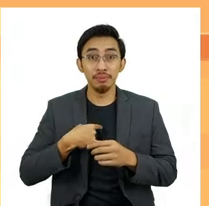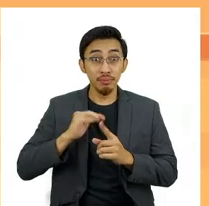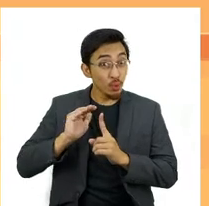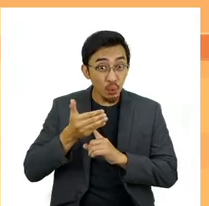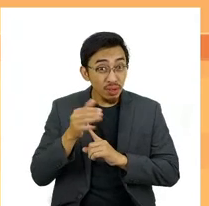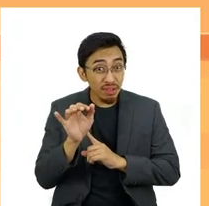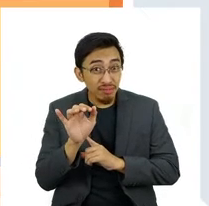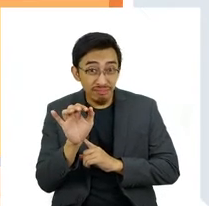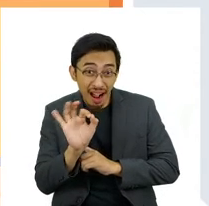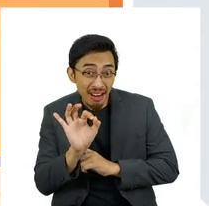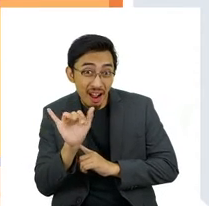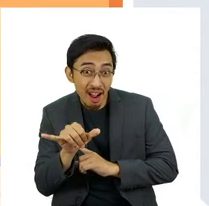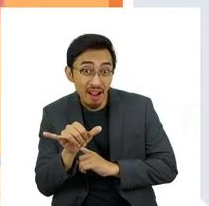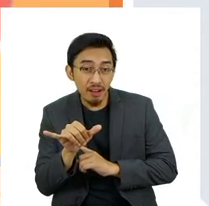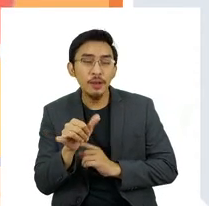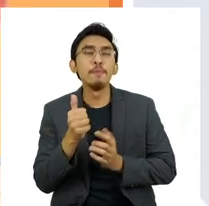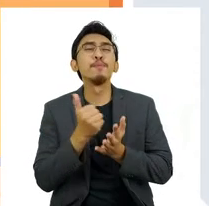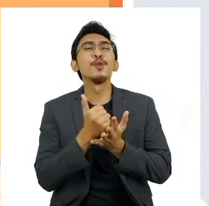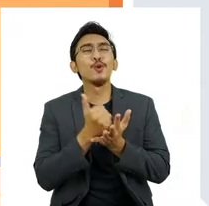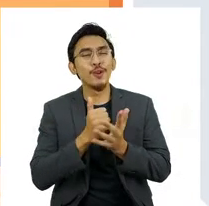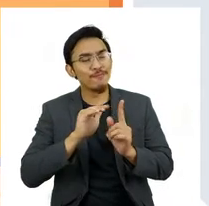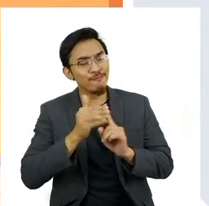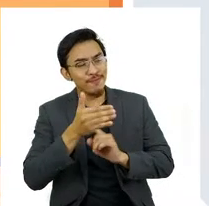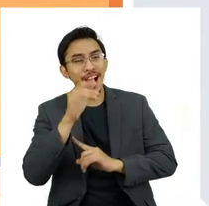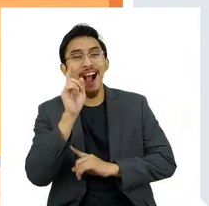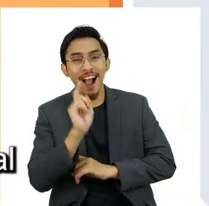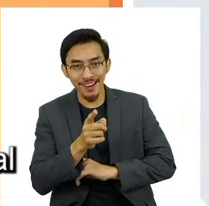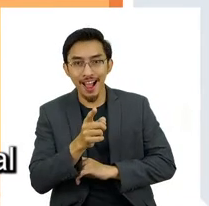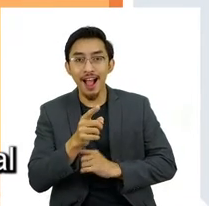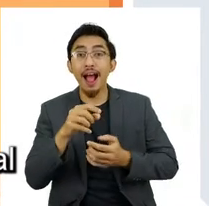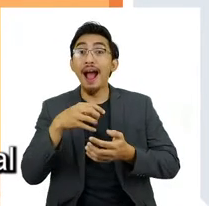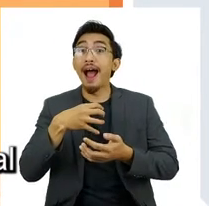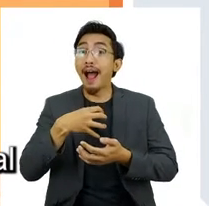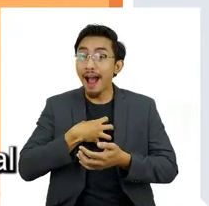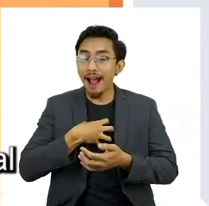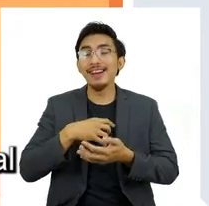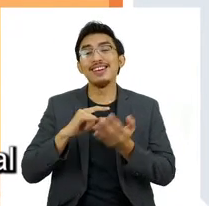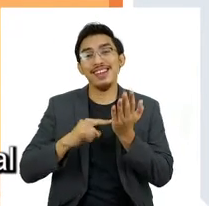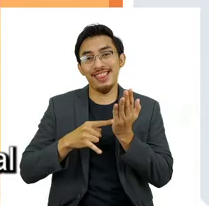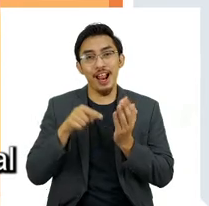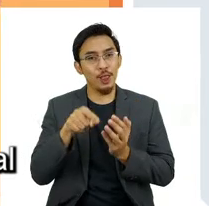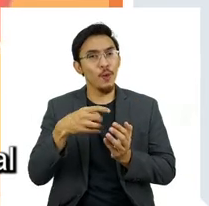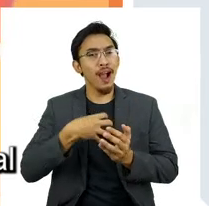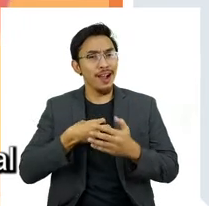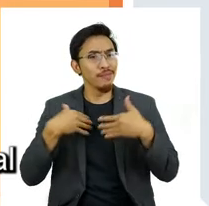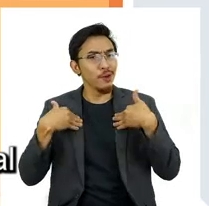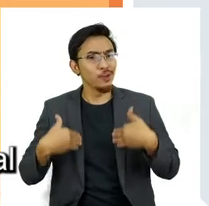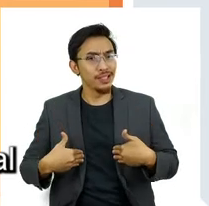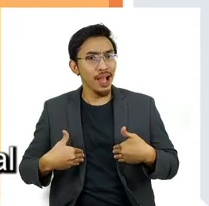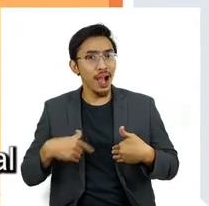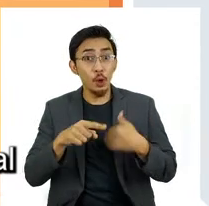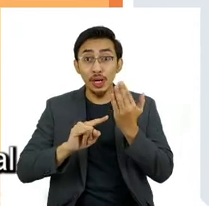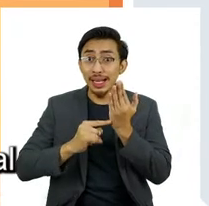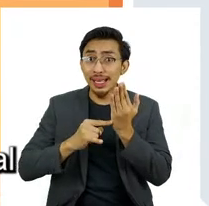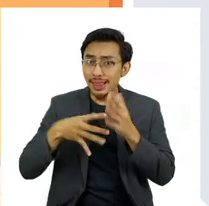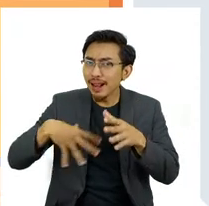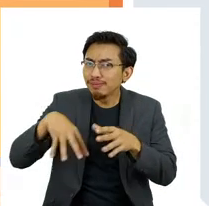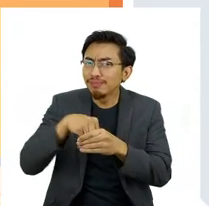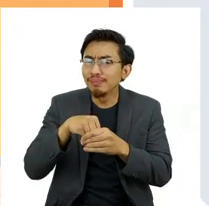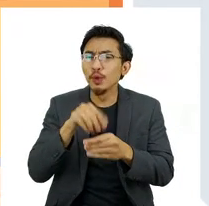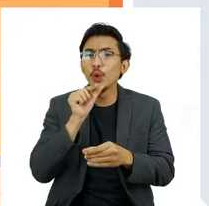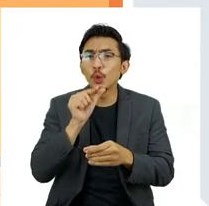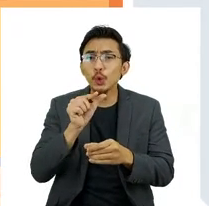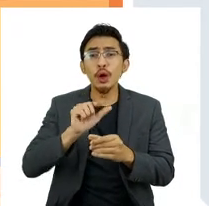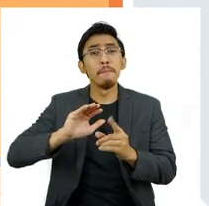dunia digital ya? Sebenarnya dilindungi, ada yang namanya hak digital alias hak-hak asasi manusia yang juga berlaku di ranah digital